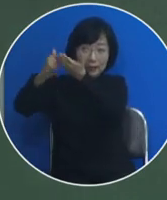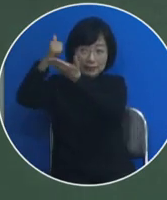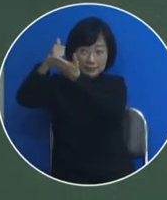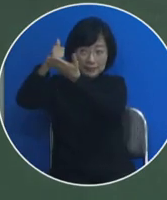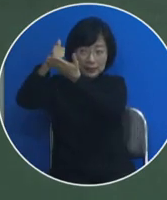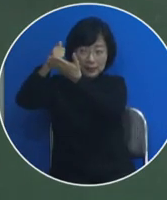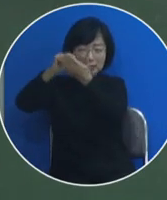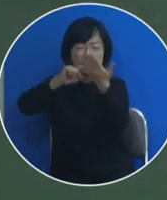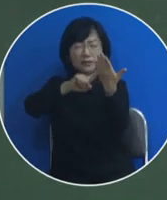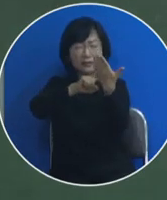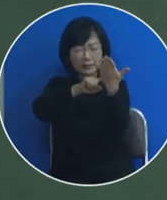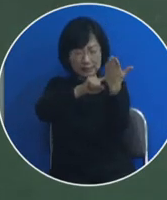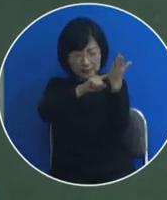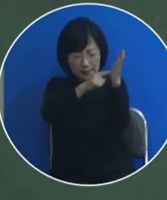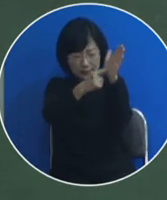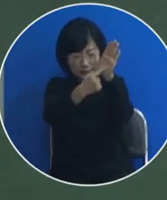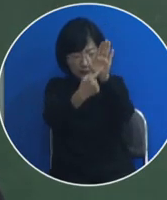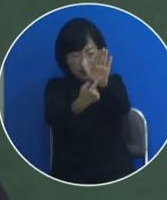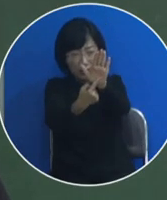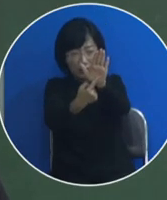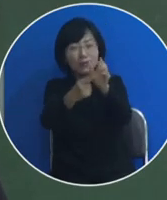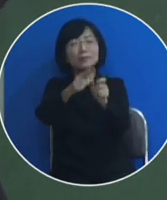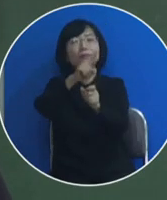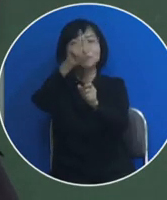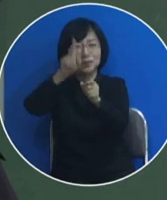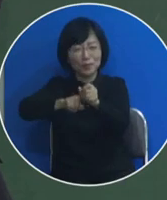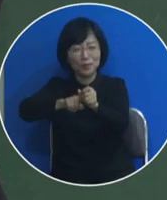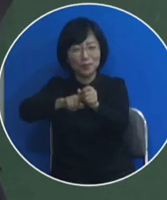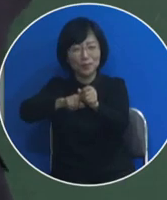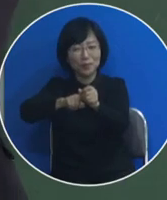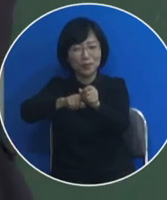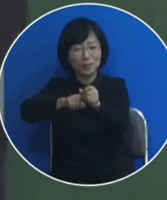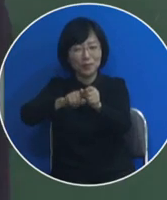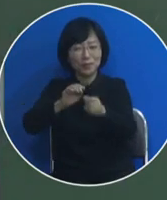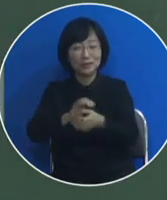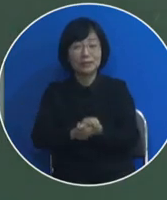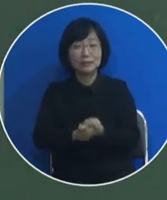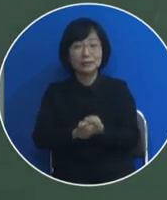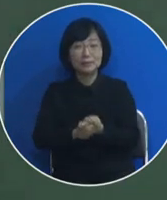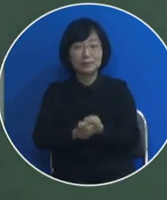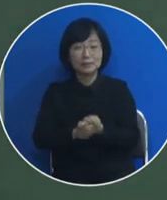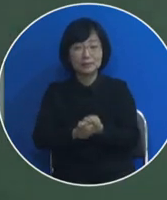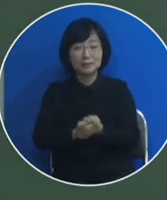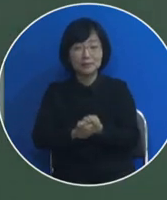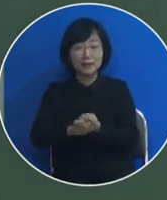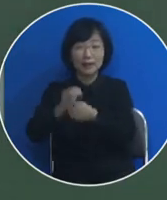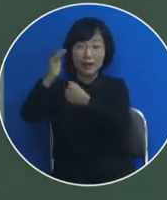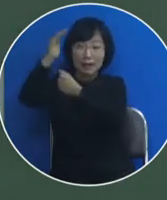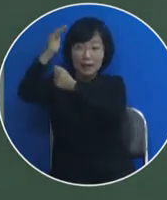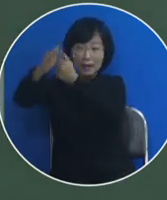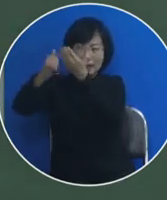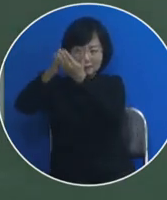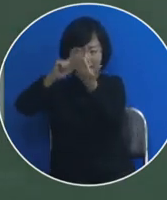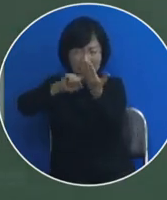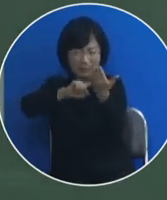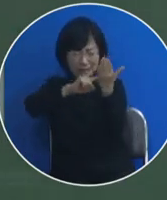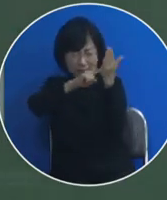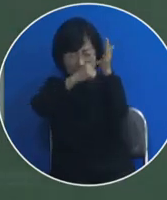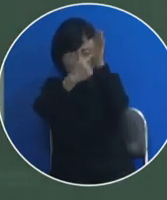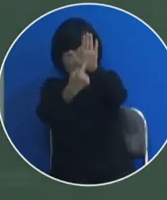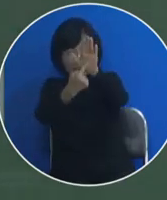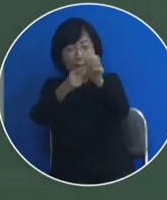is God's revealed plan or goal. 이거에 답 주는 겁니다. That giving the answer here.